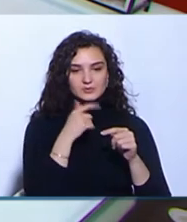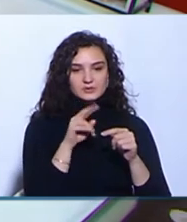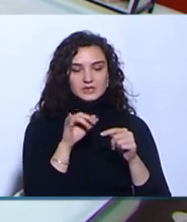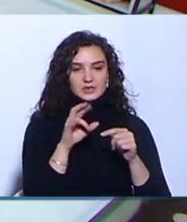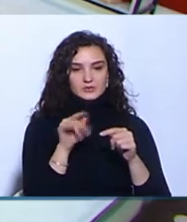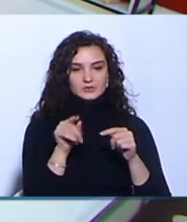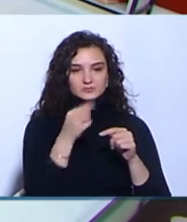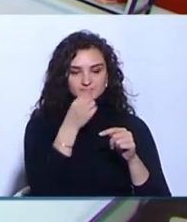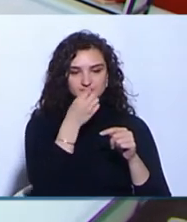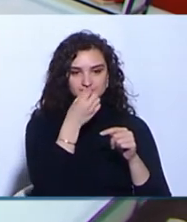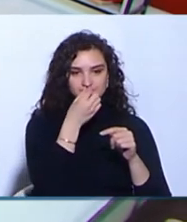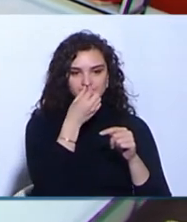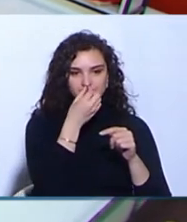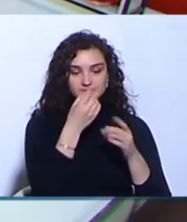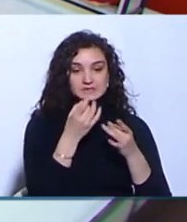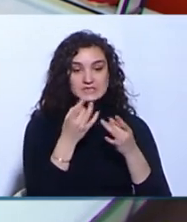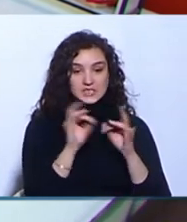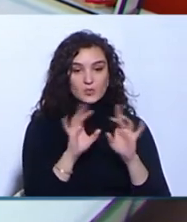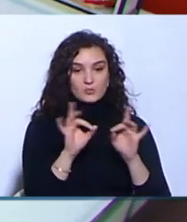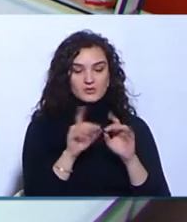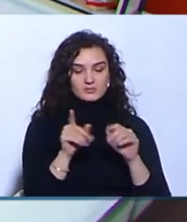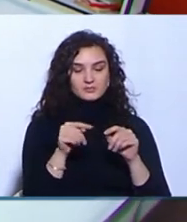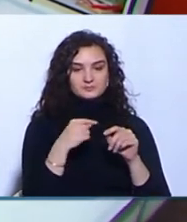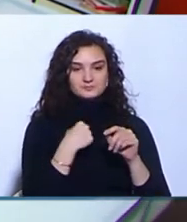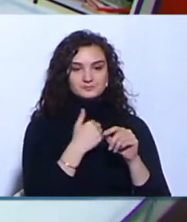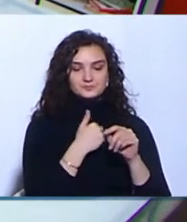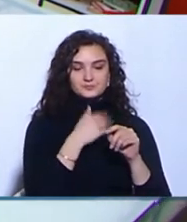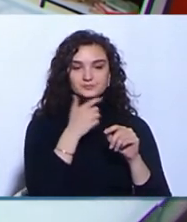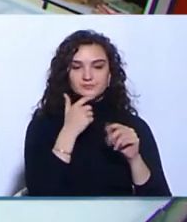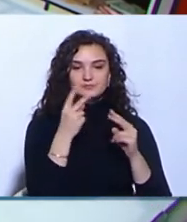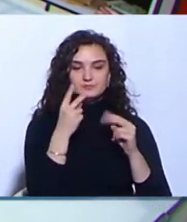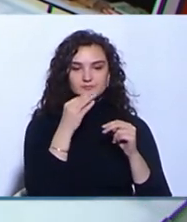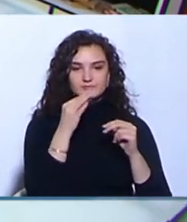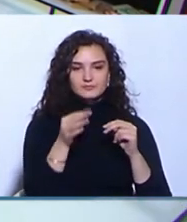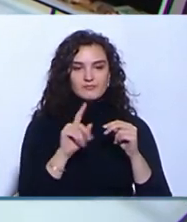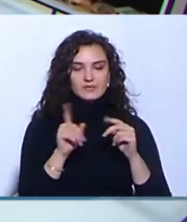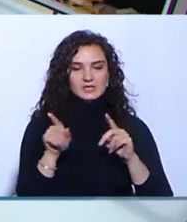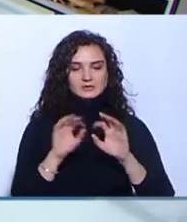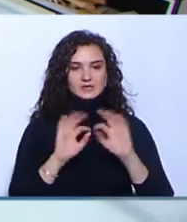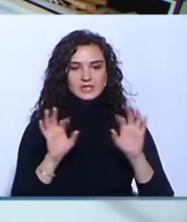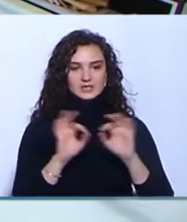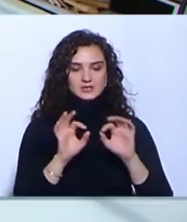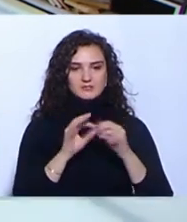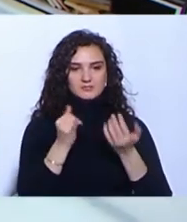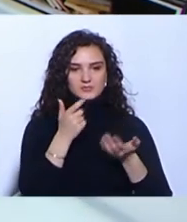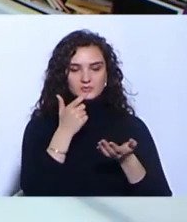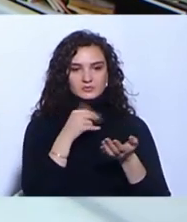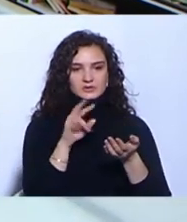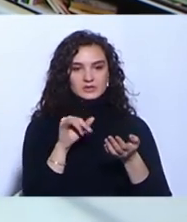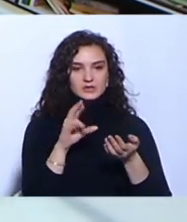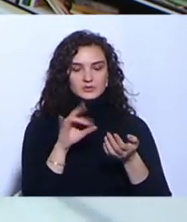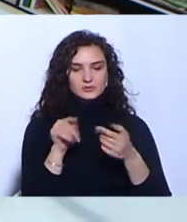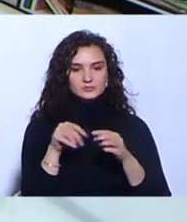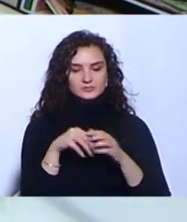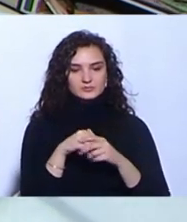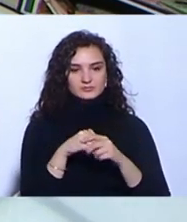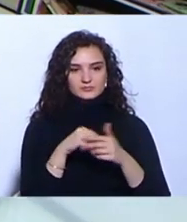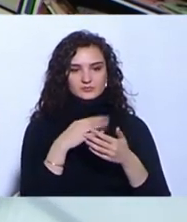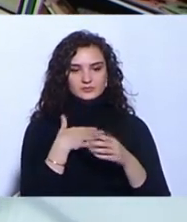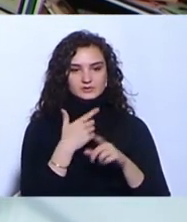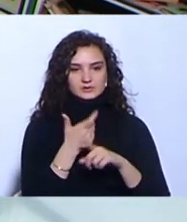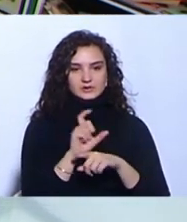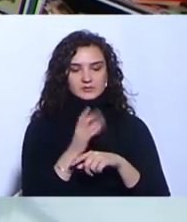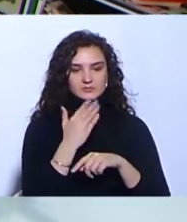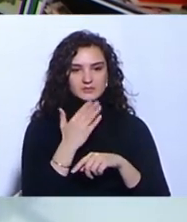ლადოს საუბარმა მიბიძგა. მაყურებელს მე მინდა შევახსენო, რა ახსნა ახლა ბატონ მალადომ. ჩვენს